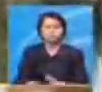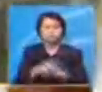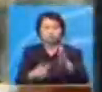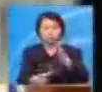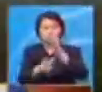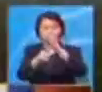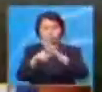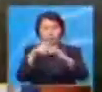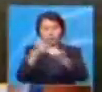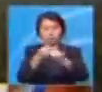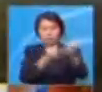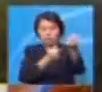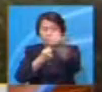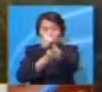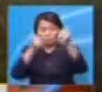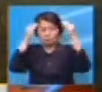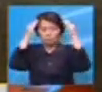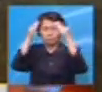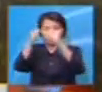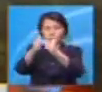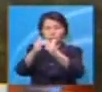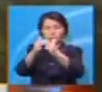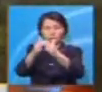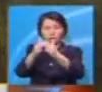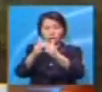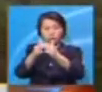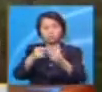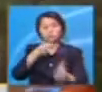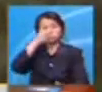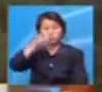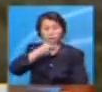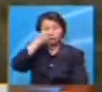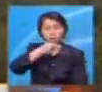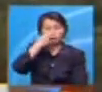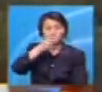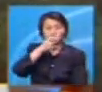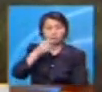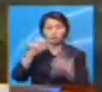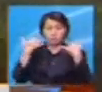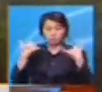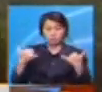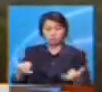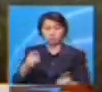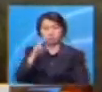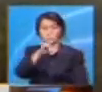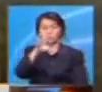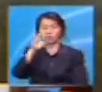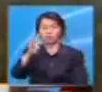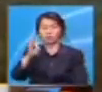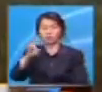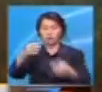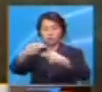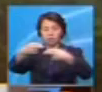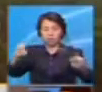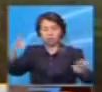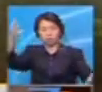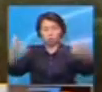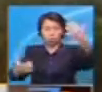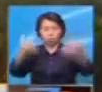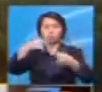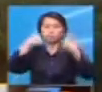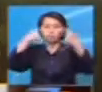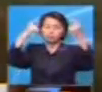operasi Bomba dan penyelamat pahangohamad naz is berkata buat masa ini kir-ira hektar kawasan yang terbakar